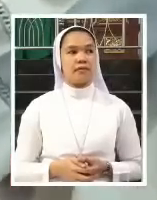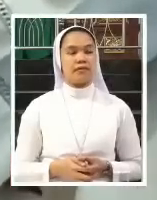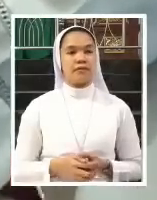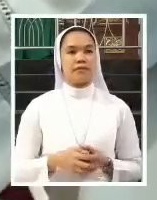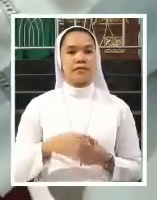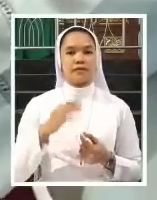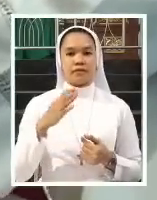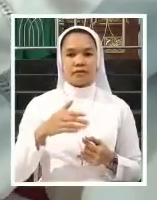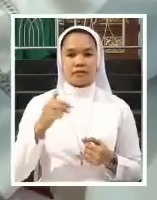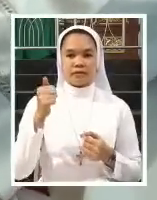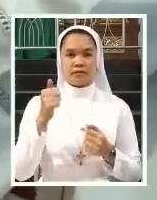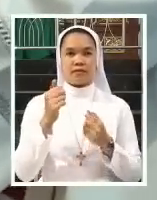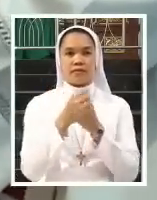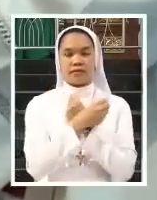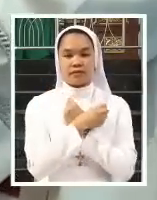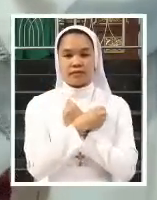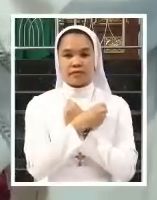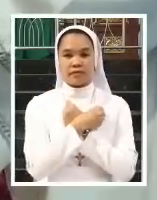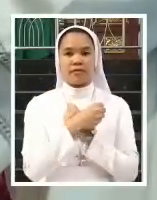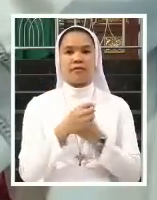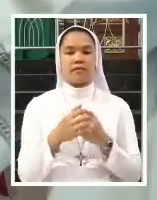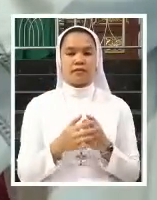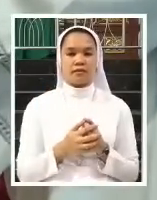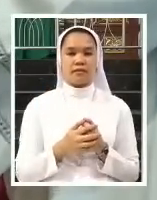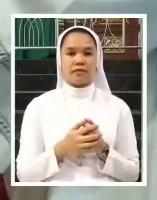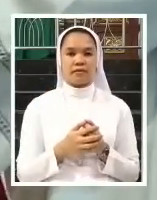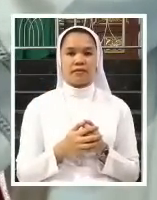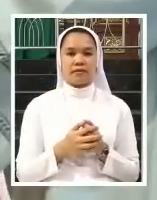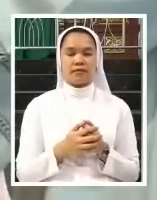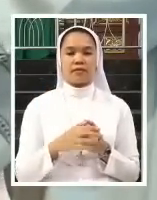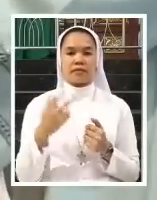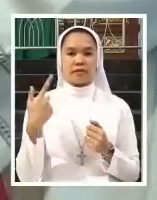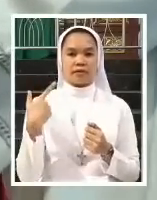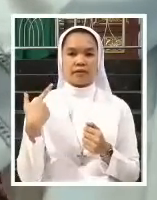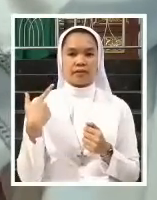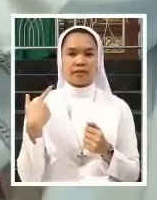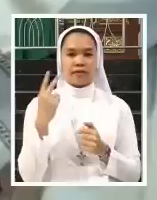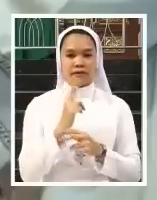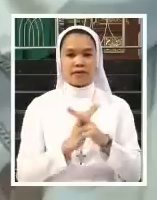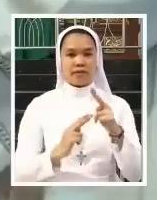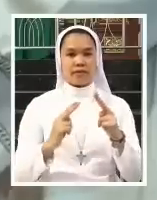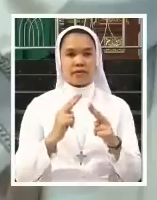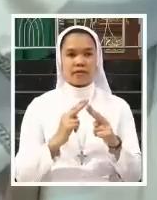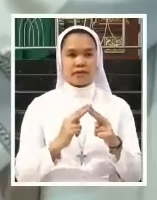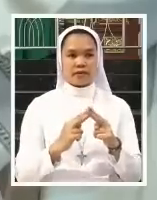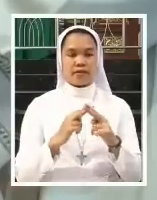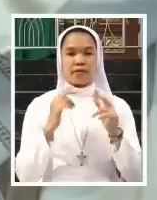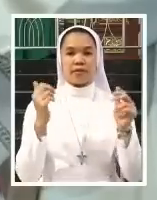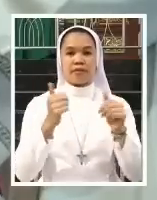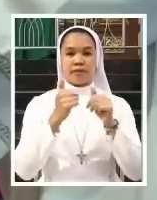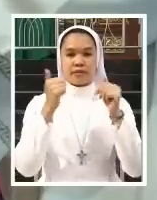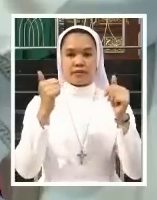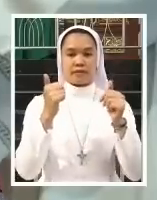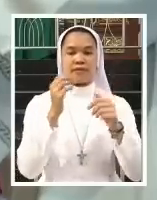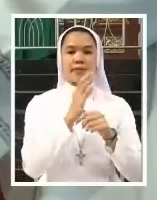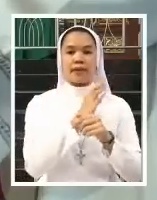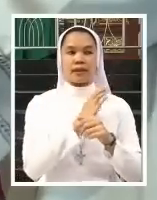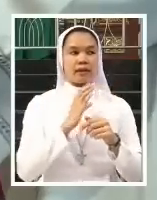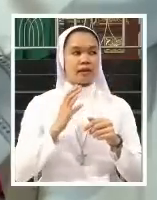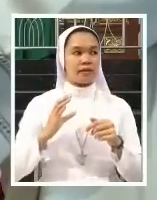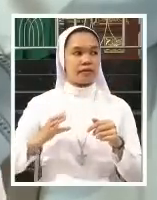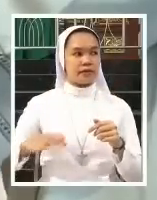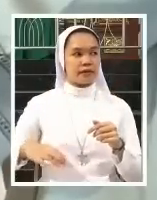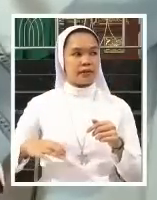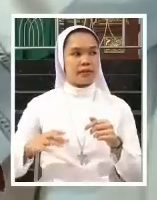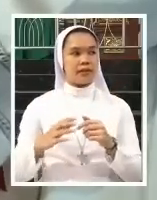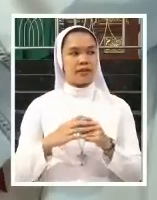Orog na namomotan kong mga aki, sa debersaryo kang aldaw na ito, kang si Kristong